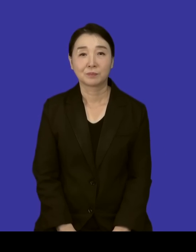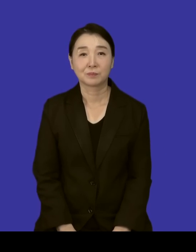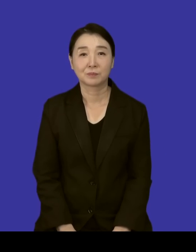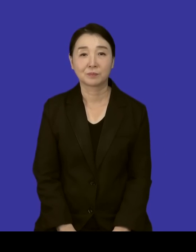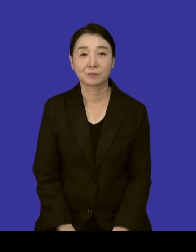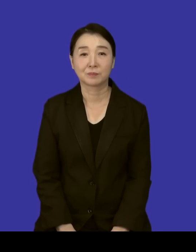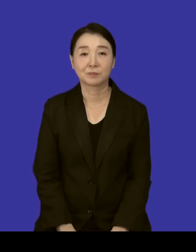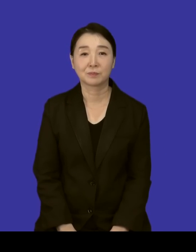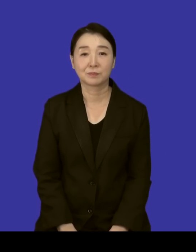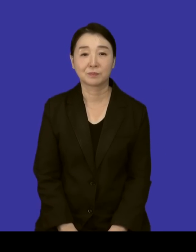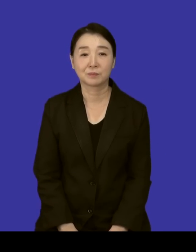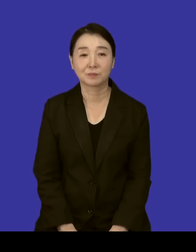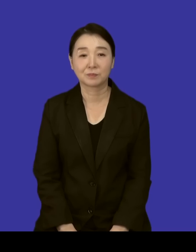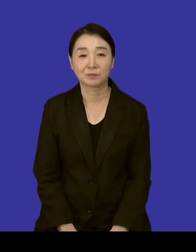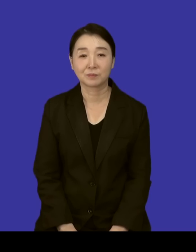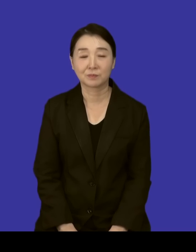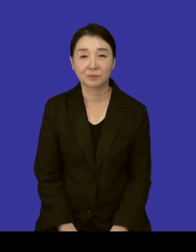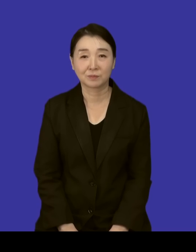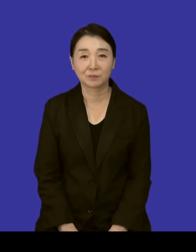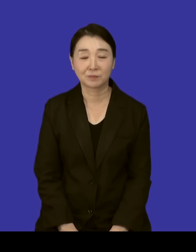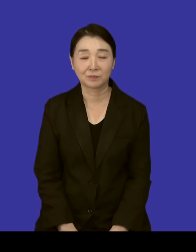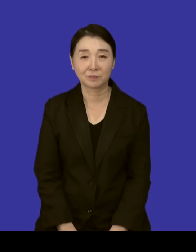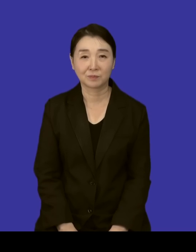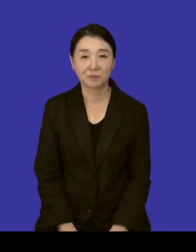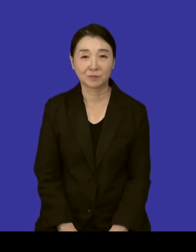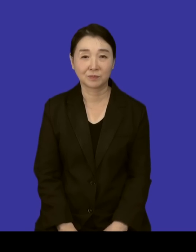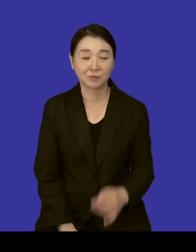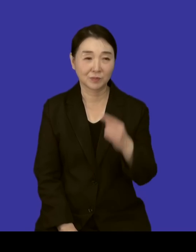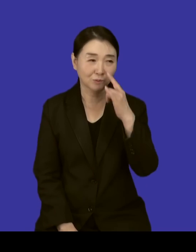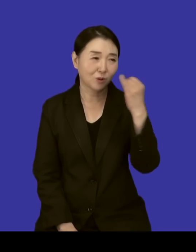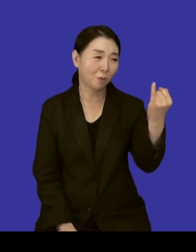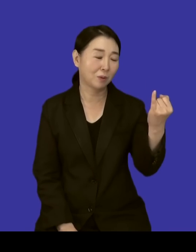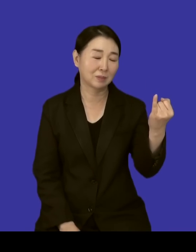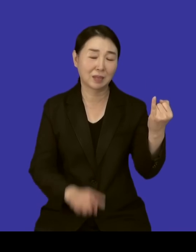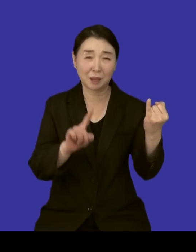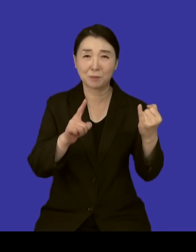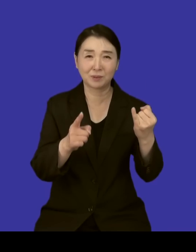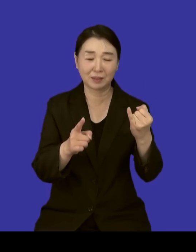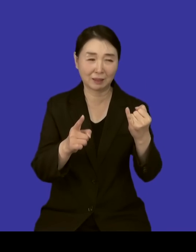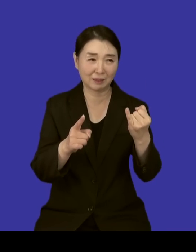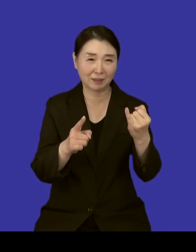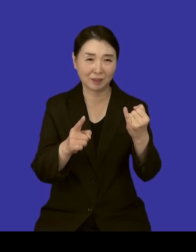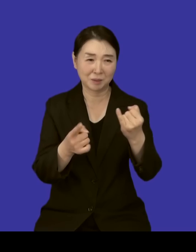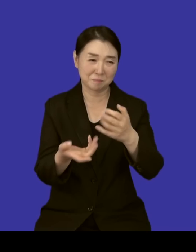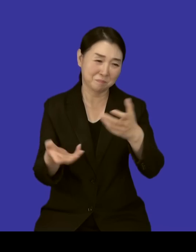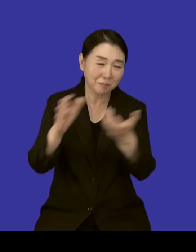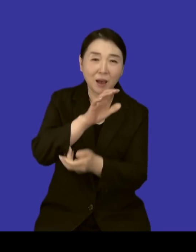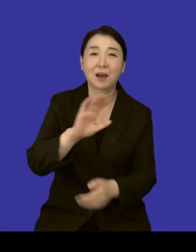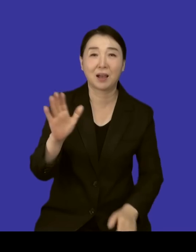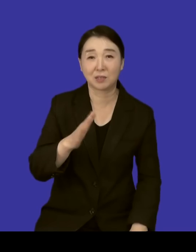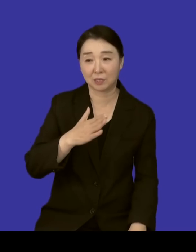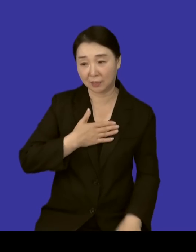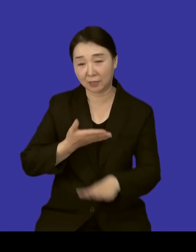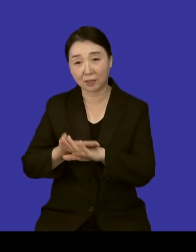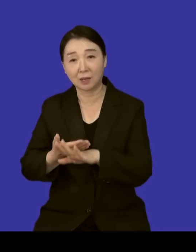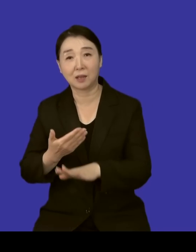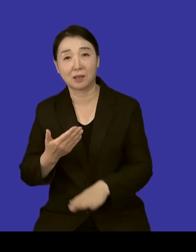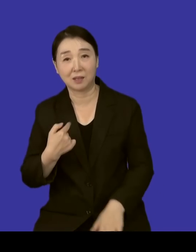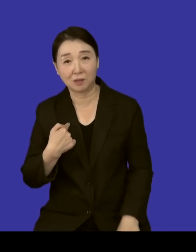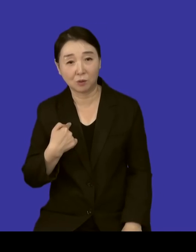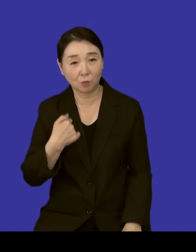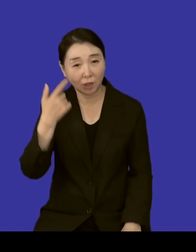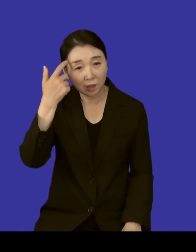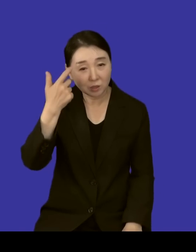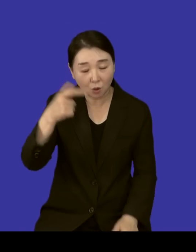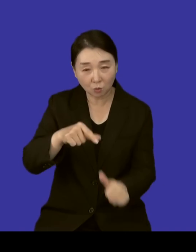그렇게 우리 시어머니 한꺼번에 안 달라지시죠. 네, 근데 네. 제가 달라졌어요. 영혼 구원을